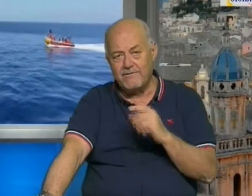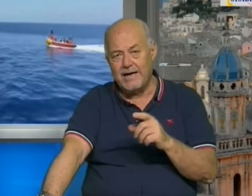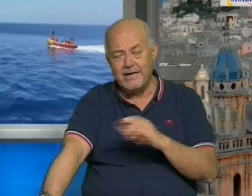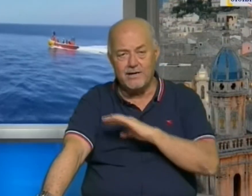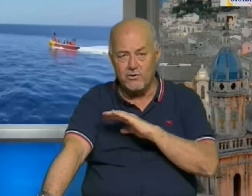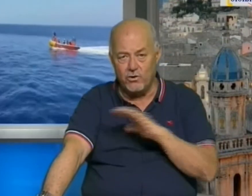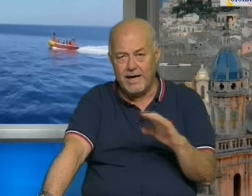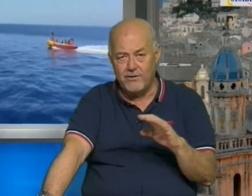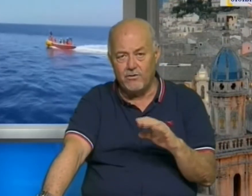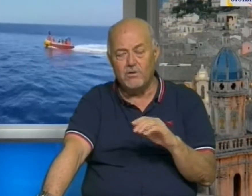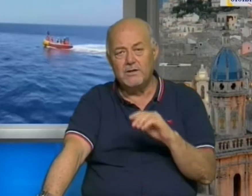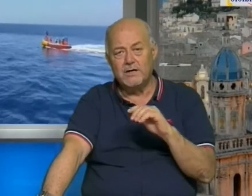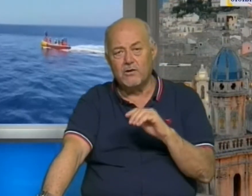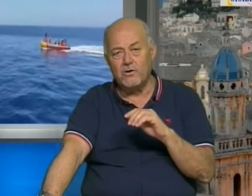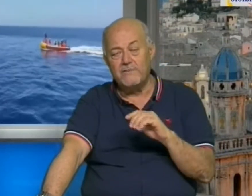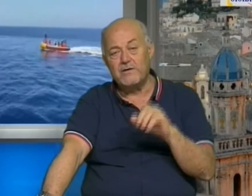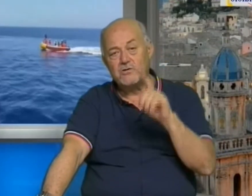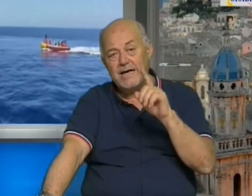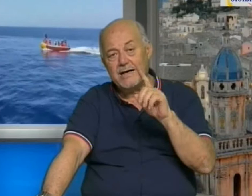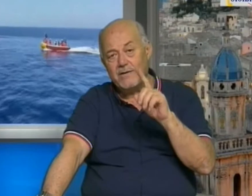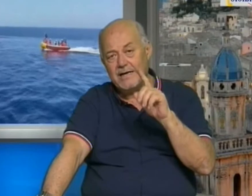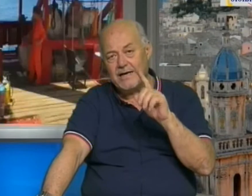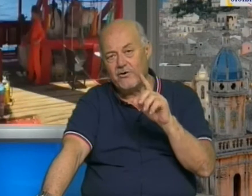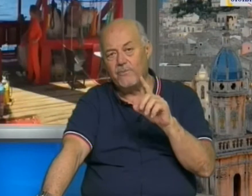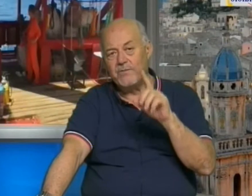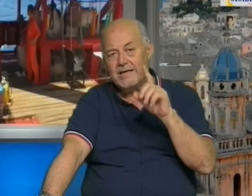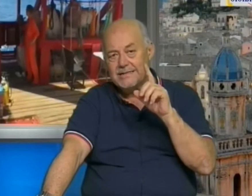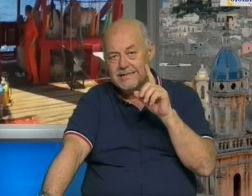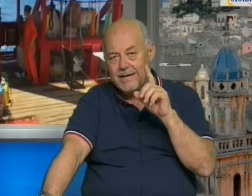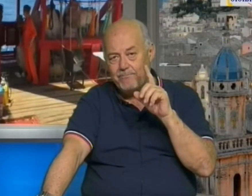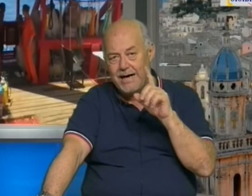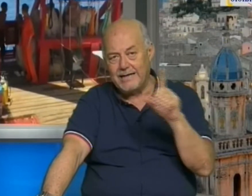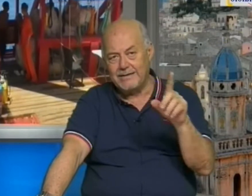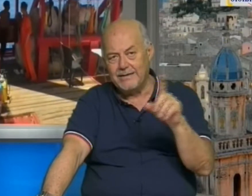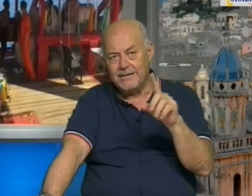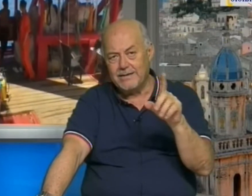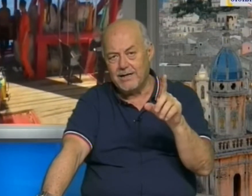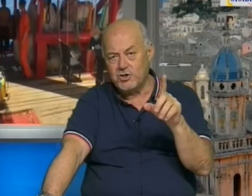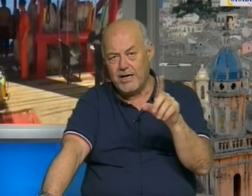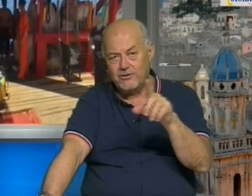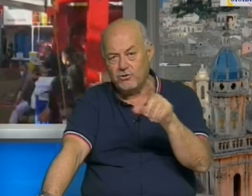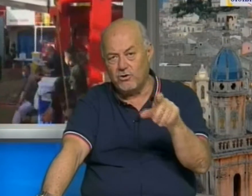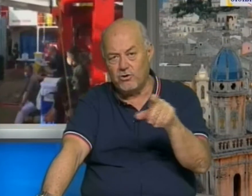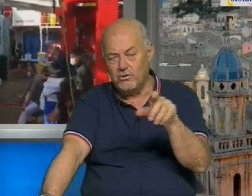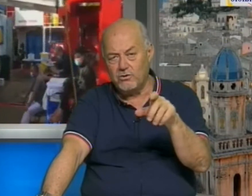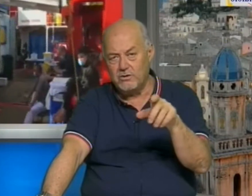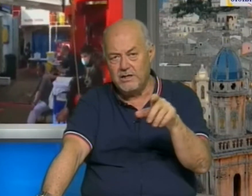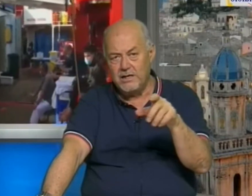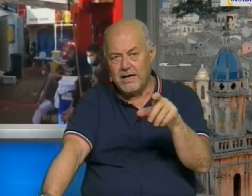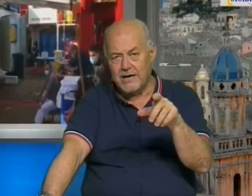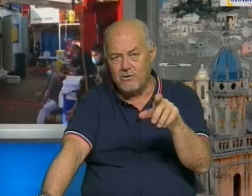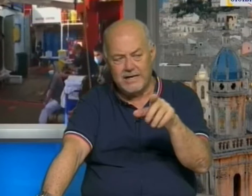dell'Ocean Viking non hanno il coronavirus, e anche quelli che erano scappati dal centro